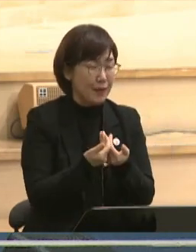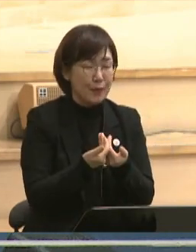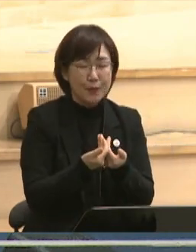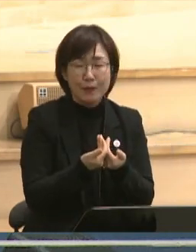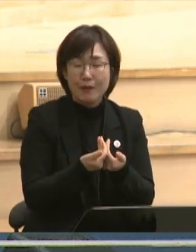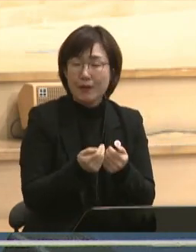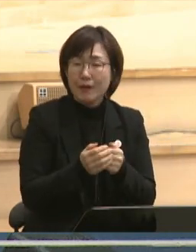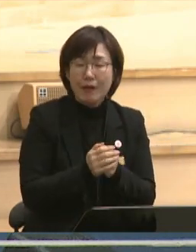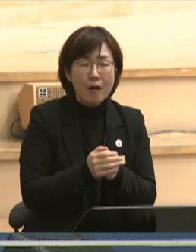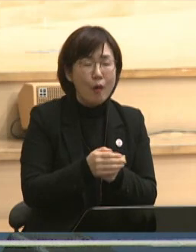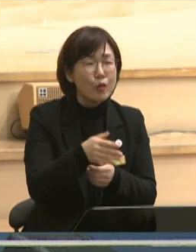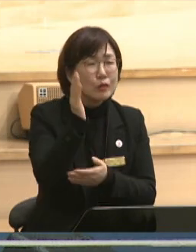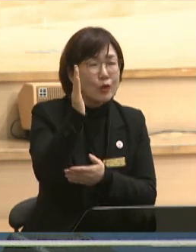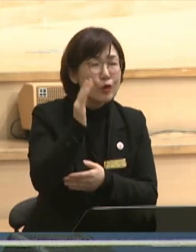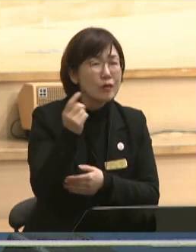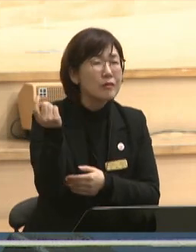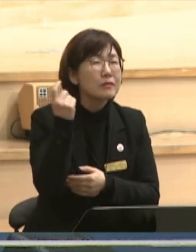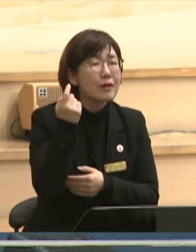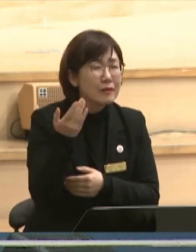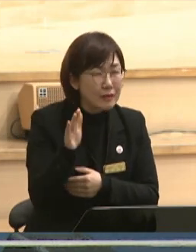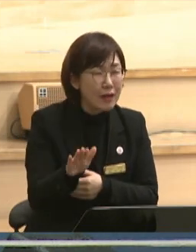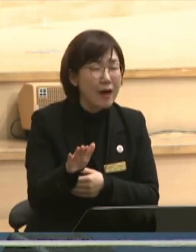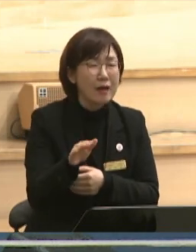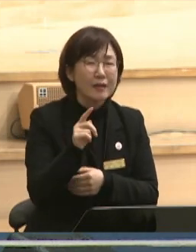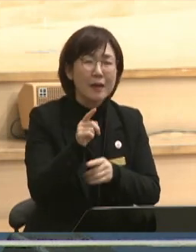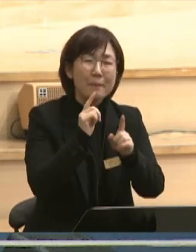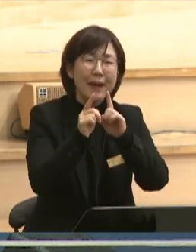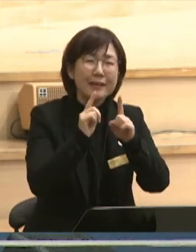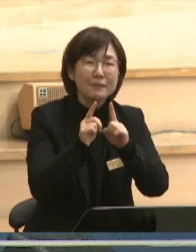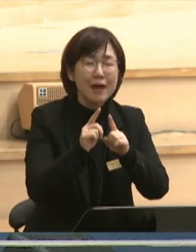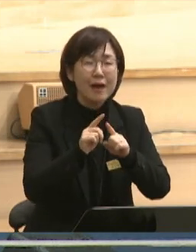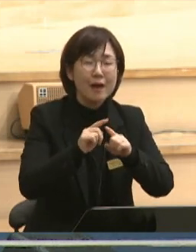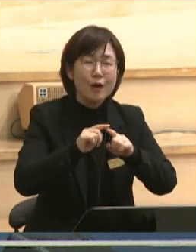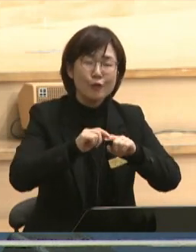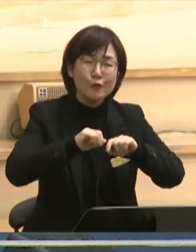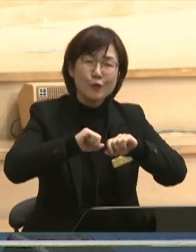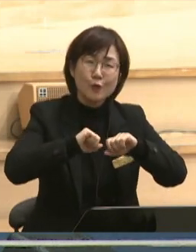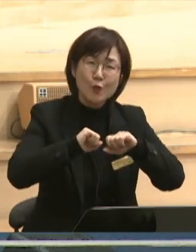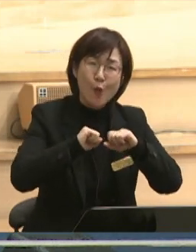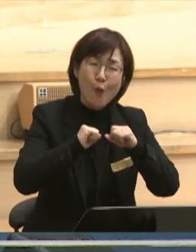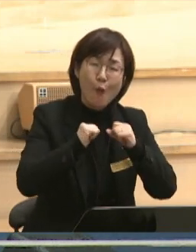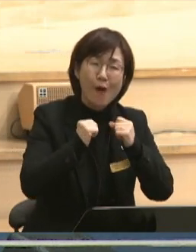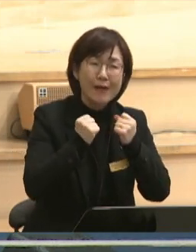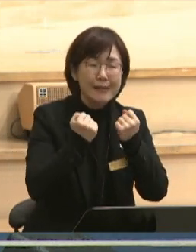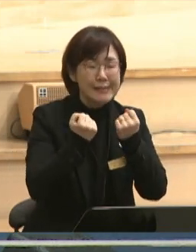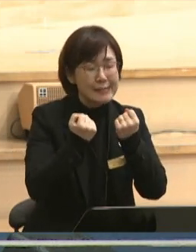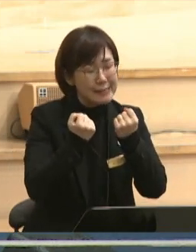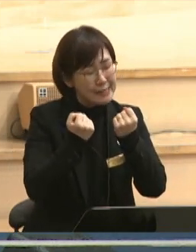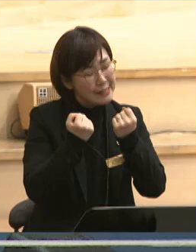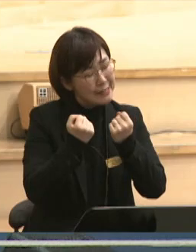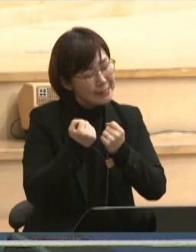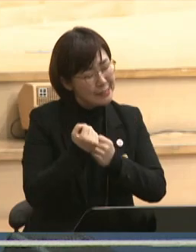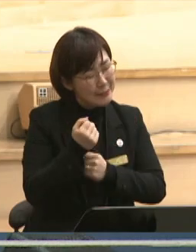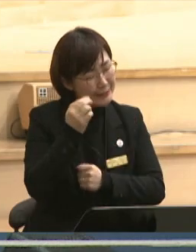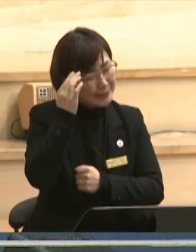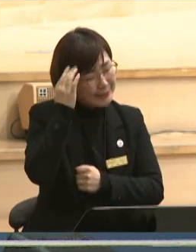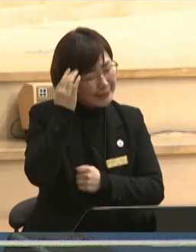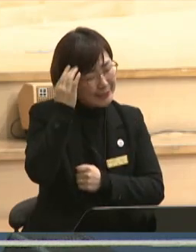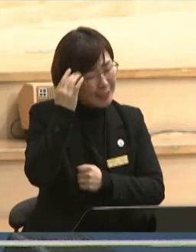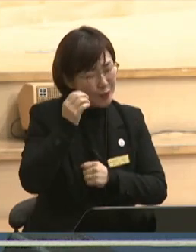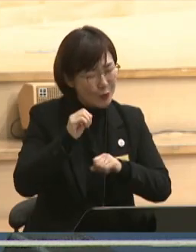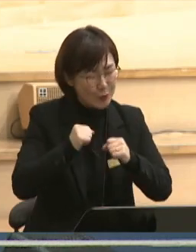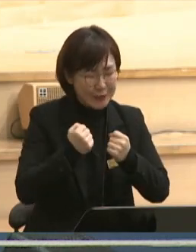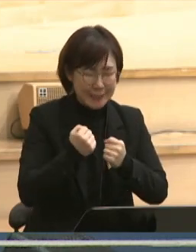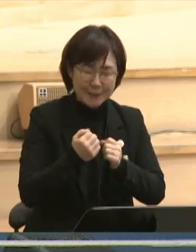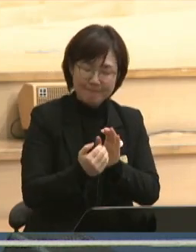설교를 들었지만이 말씀의 순종하는 것이 너무 힘들고 그리고 순종하고